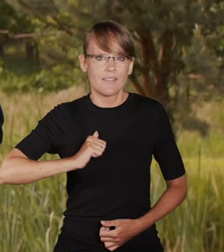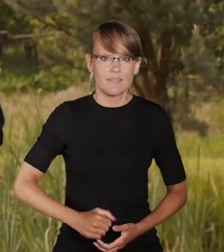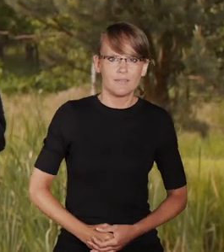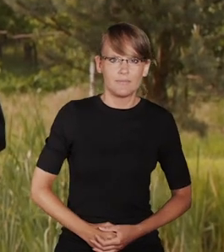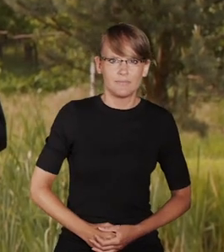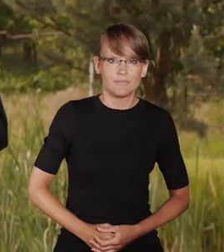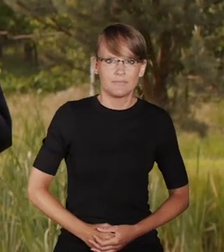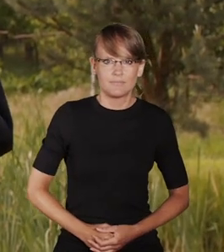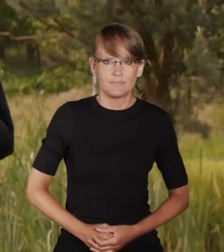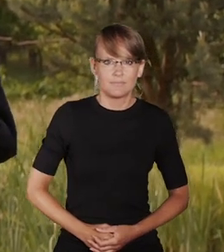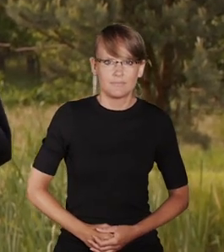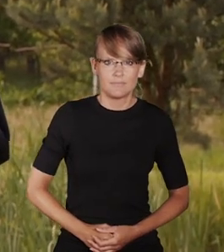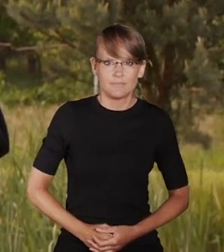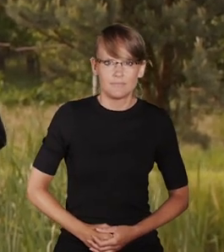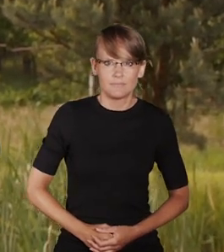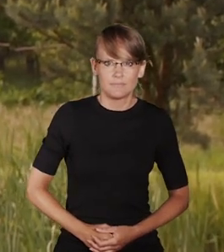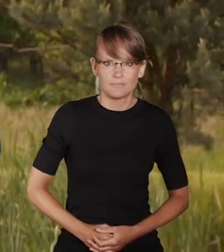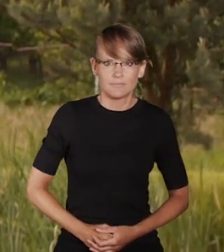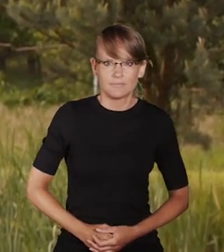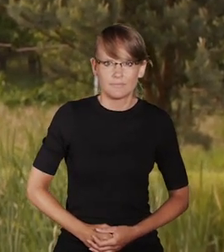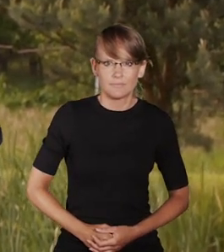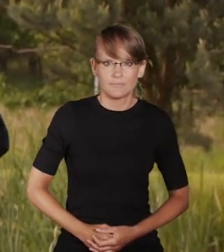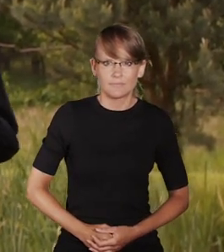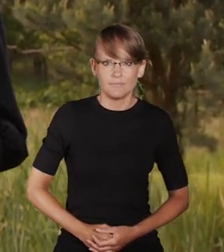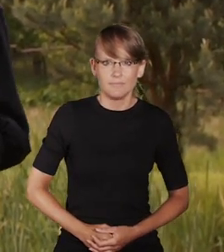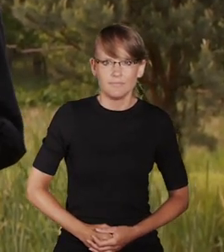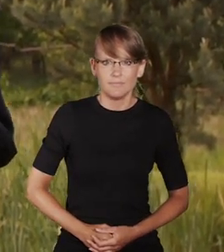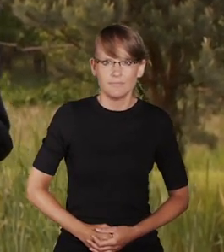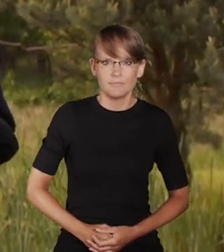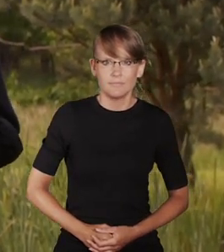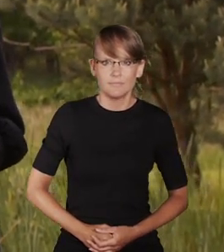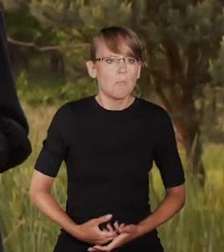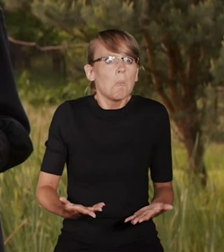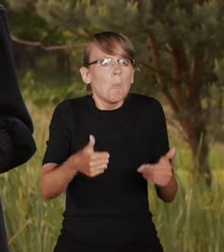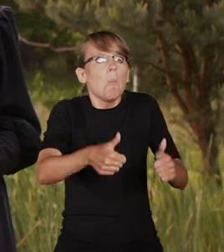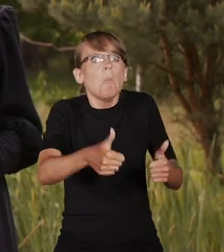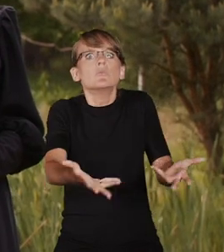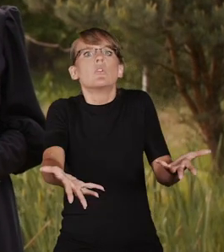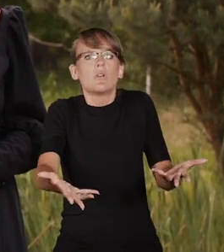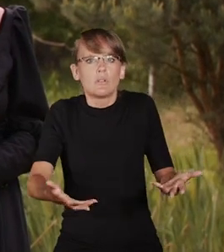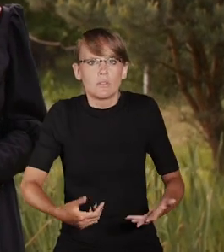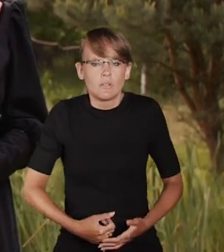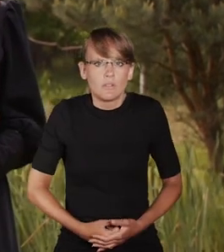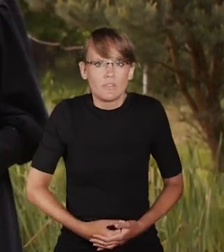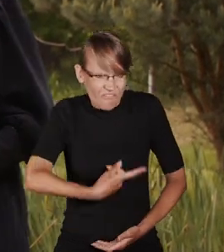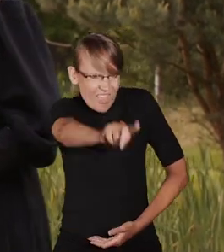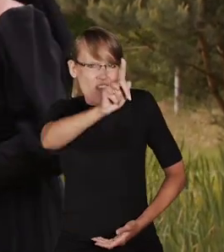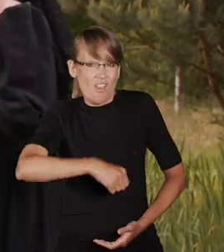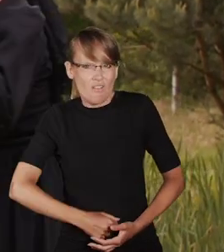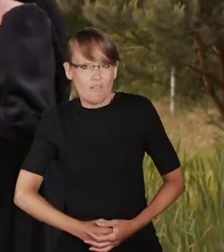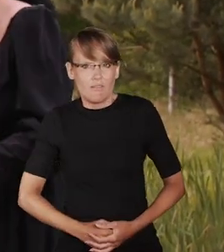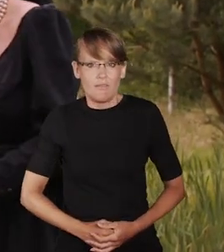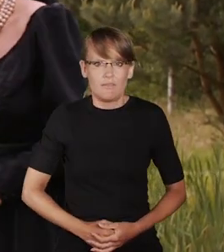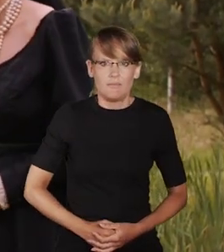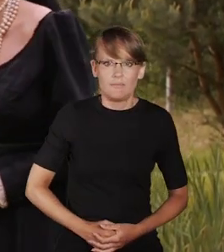Żegnam panią. Tak. Odejść! Jezu, jestem zła, jaka zła! Albo